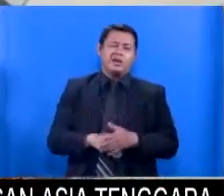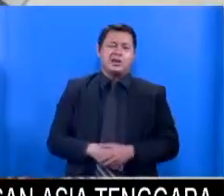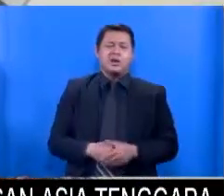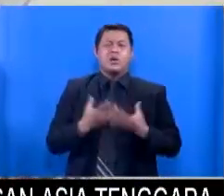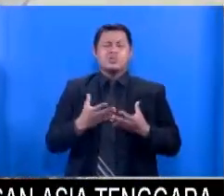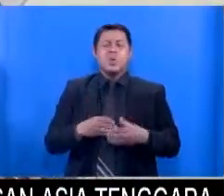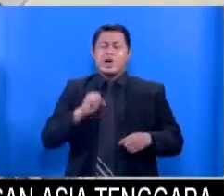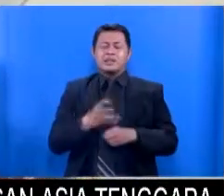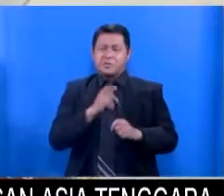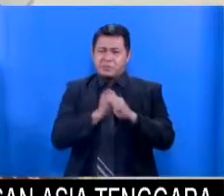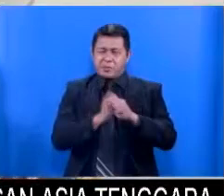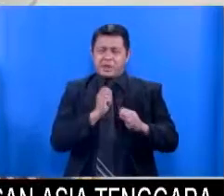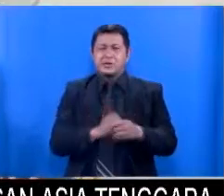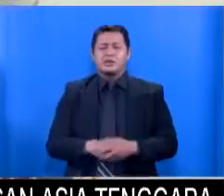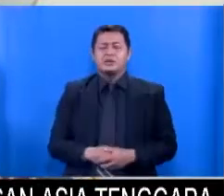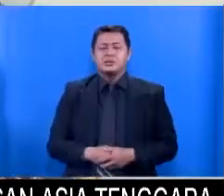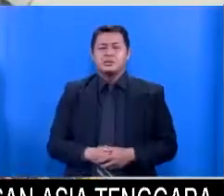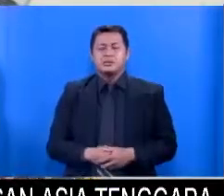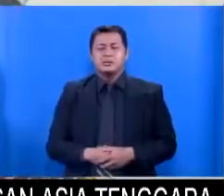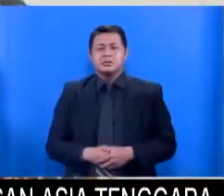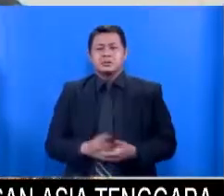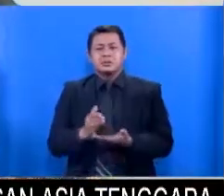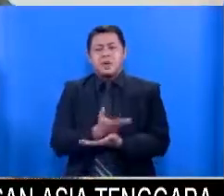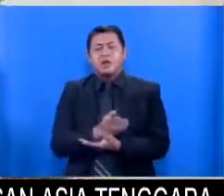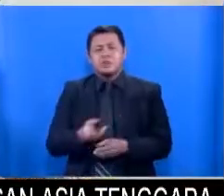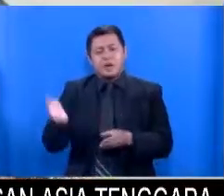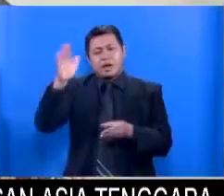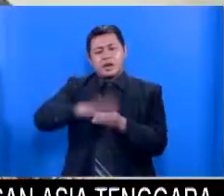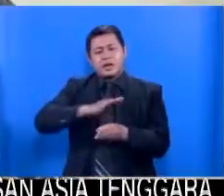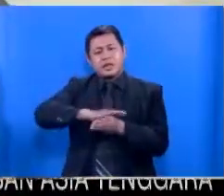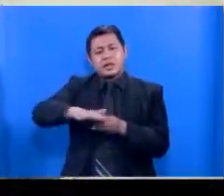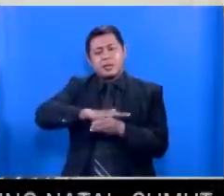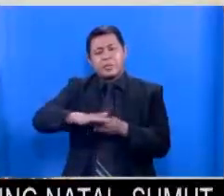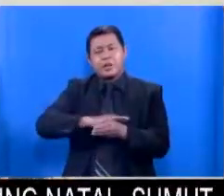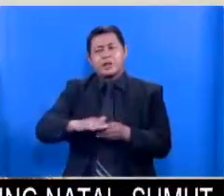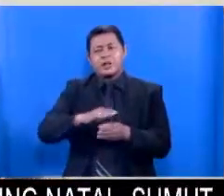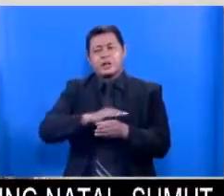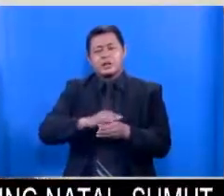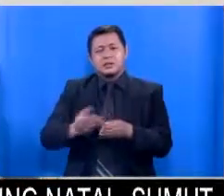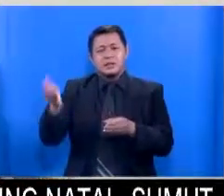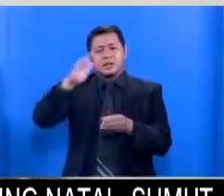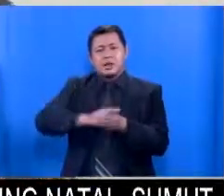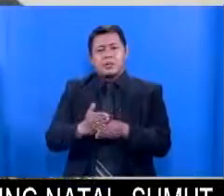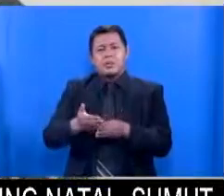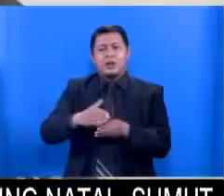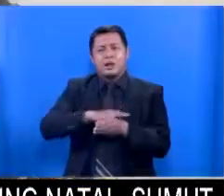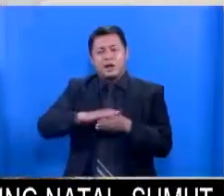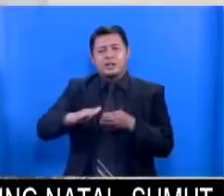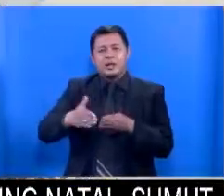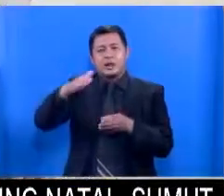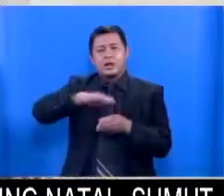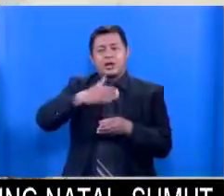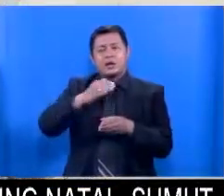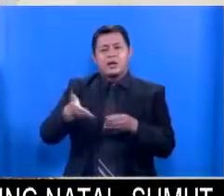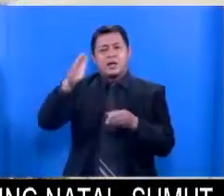Mudah-mudahan bisa dibenerin lah. Ini kan sebagian nih udah ada yang ditambal nih Pak nih. Nah itu tambalannya rata atau bergelombang seperti apa sih Pak? Oh biasanya